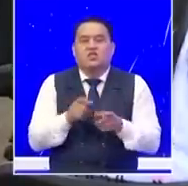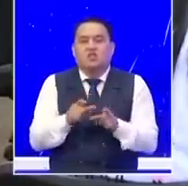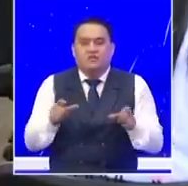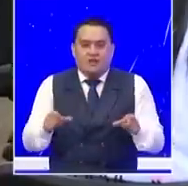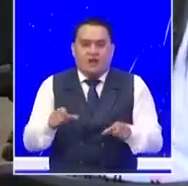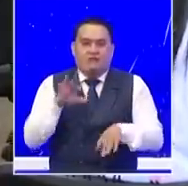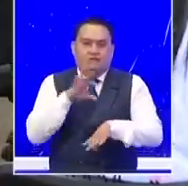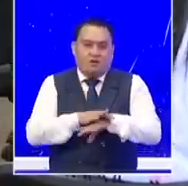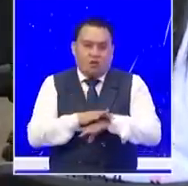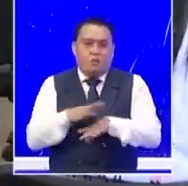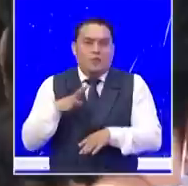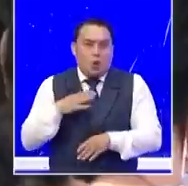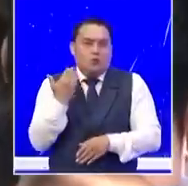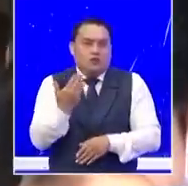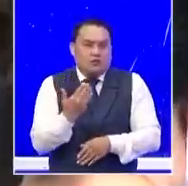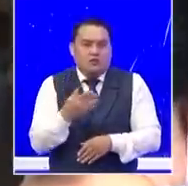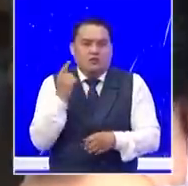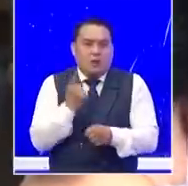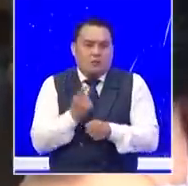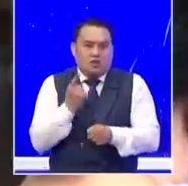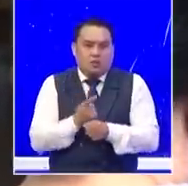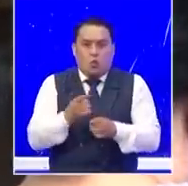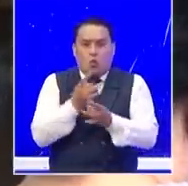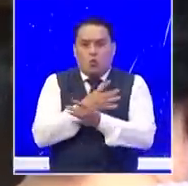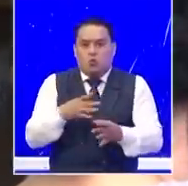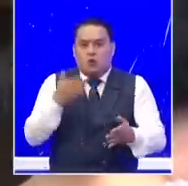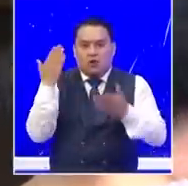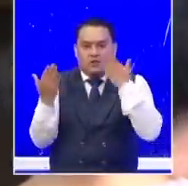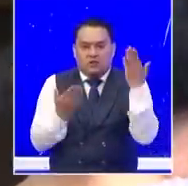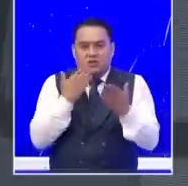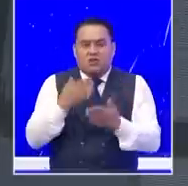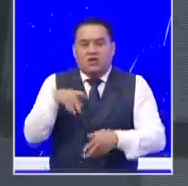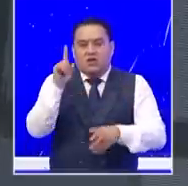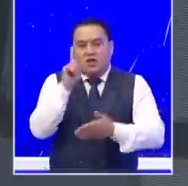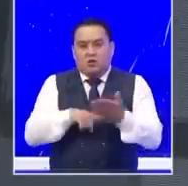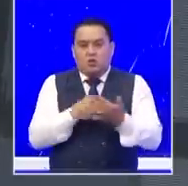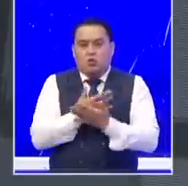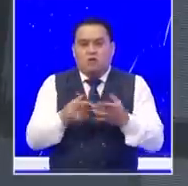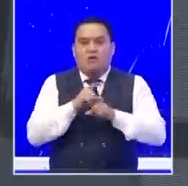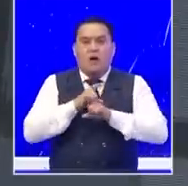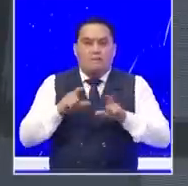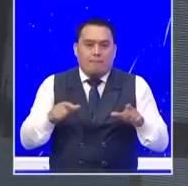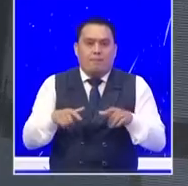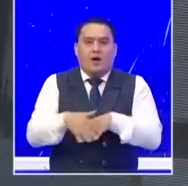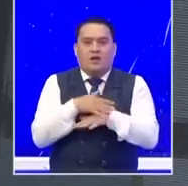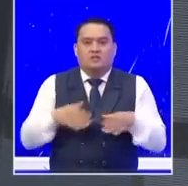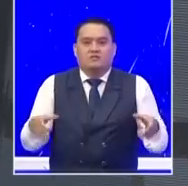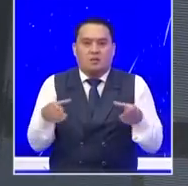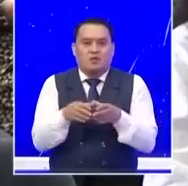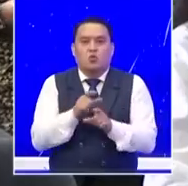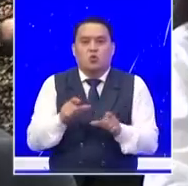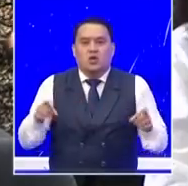распространения COVID-19. Пока еще под запретом деятельность культурно-развлекательных, религиозных и других объектов с массовым скоплением